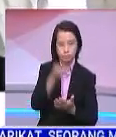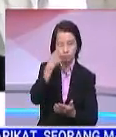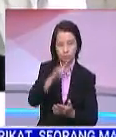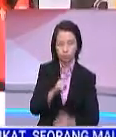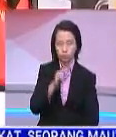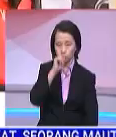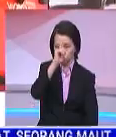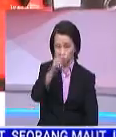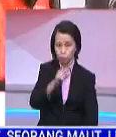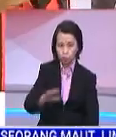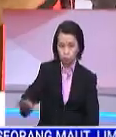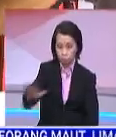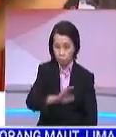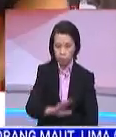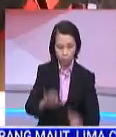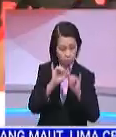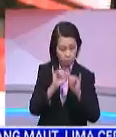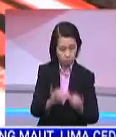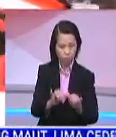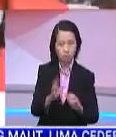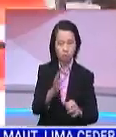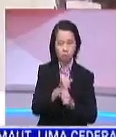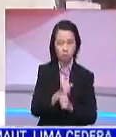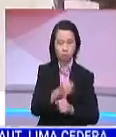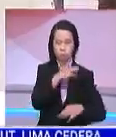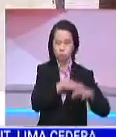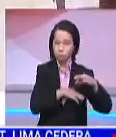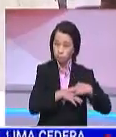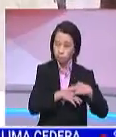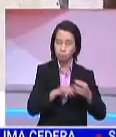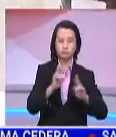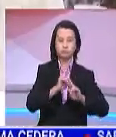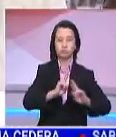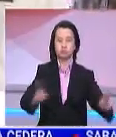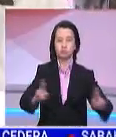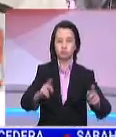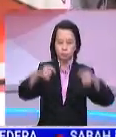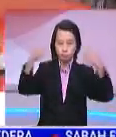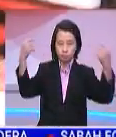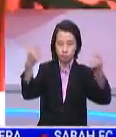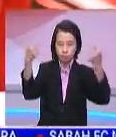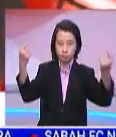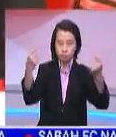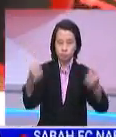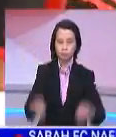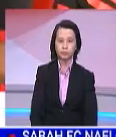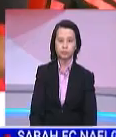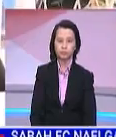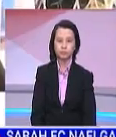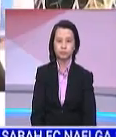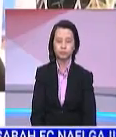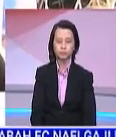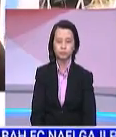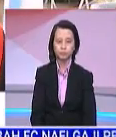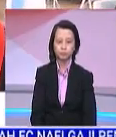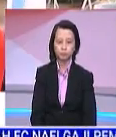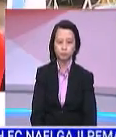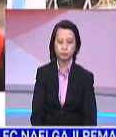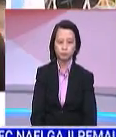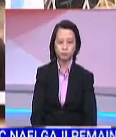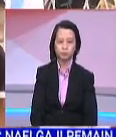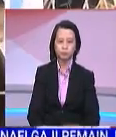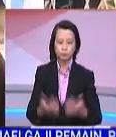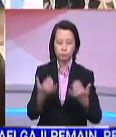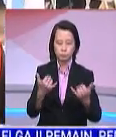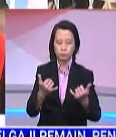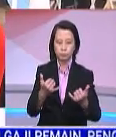bagi memastikan mereka kekal berpendapatan sebagai pesugihan menyambut perayaan kau ini